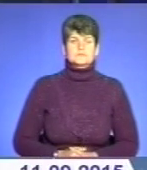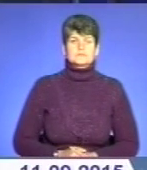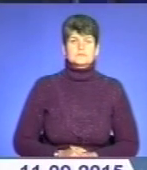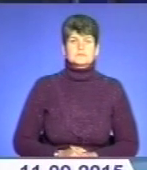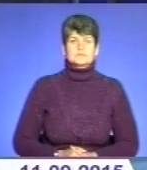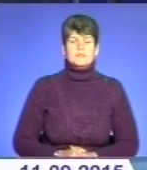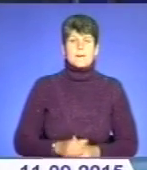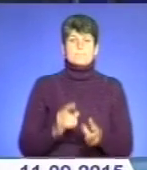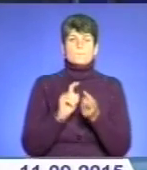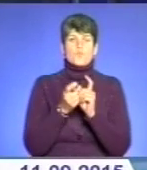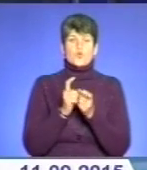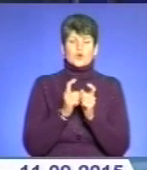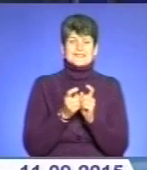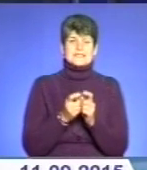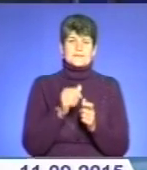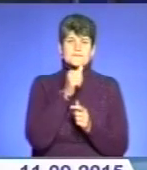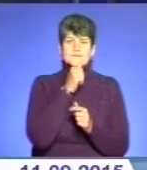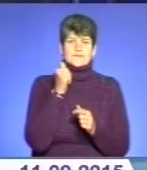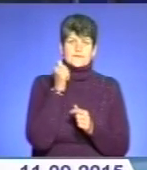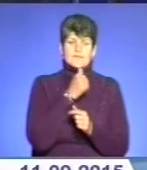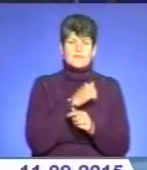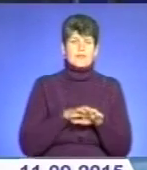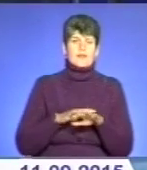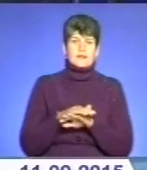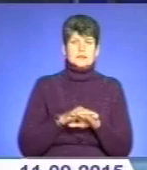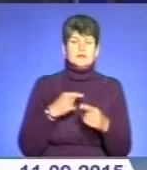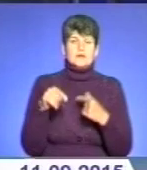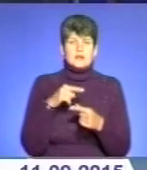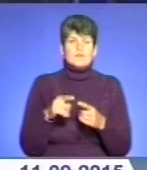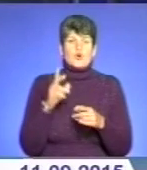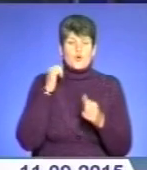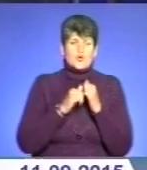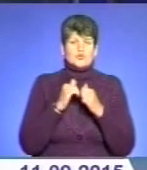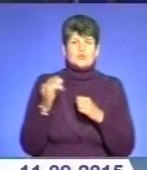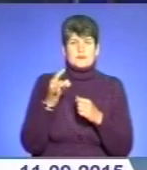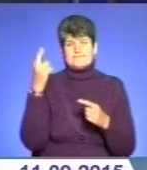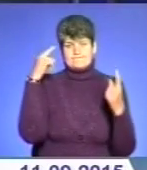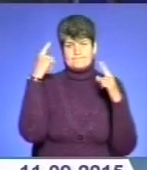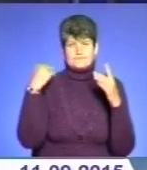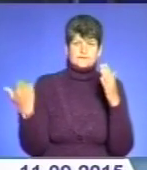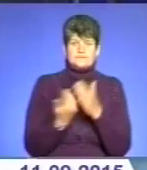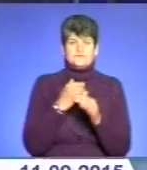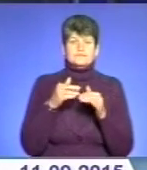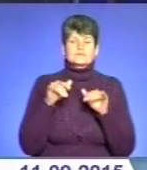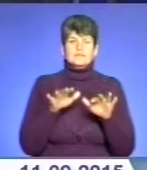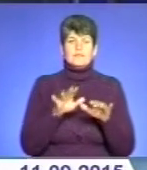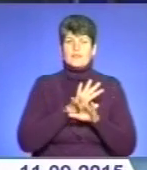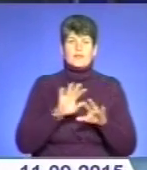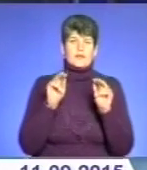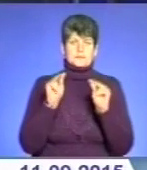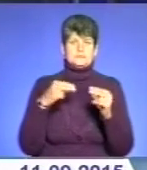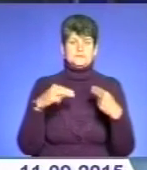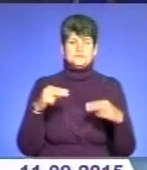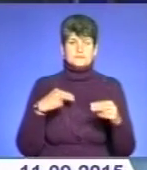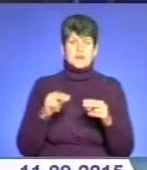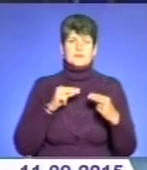Боротися з тіньовим ринком підакцизних товарів дедалі важче, адже порушники щоразу вигадують нові способи нелегальної торгівлі. Працівники податкової